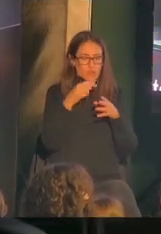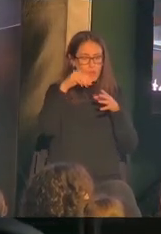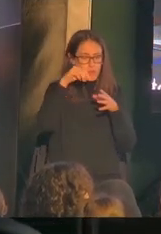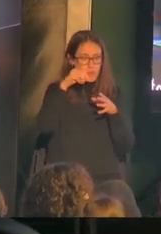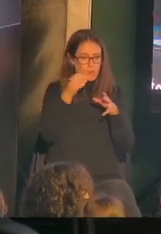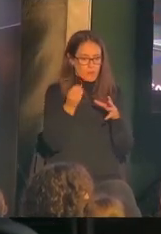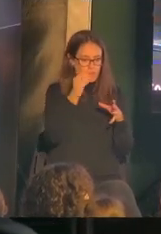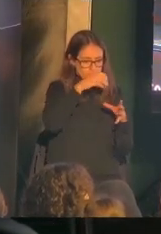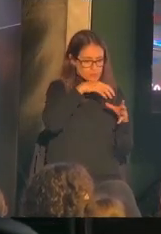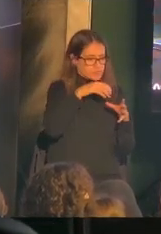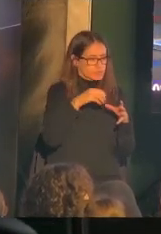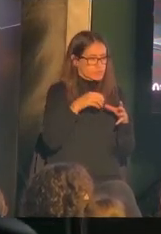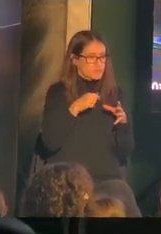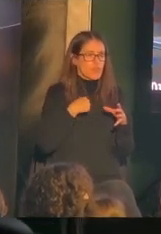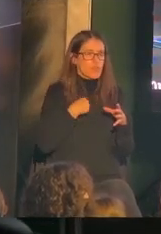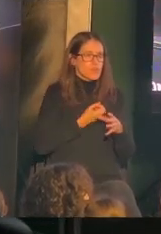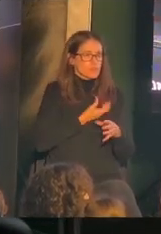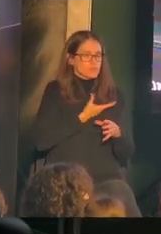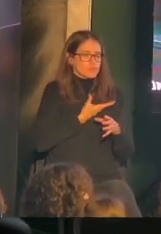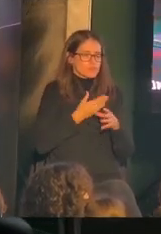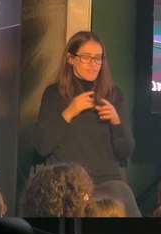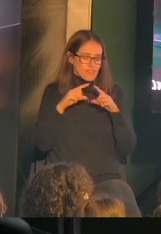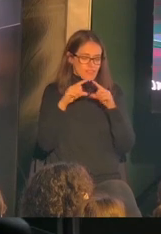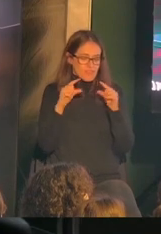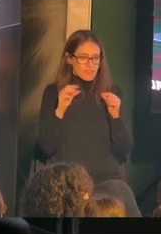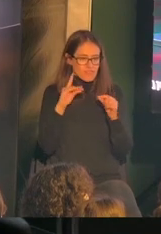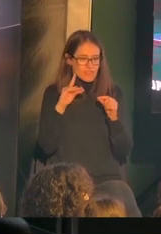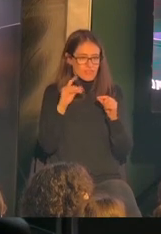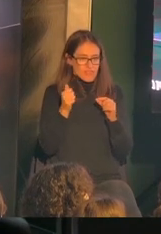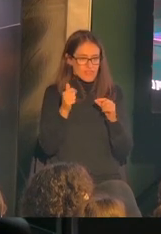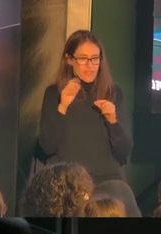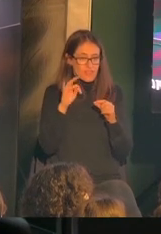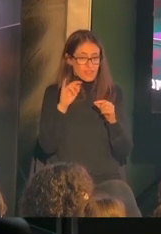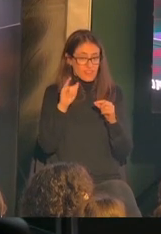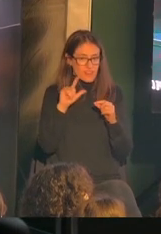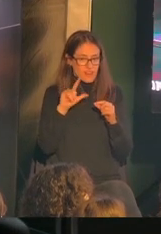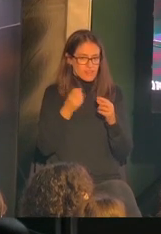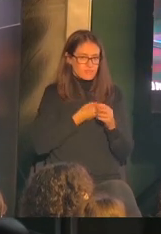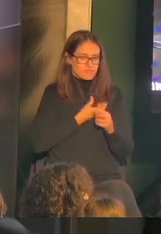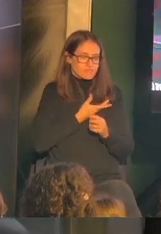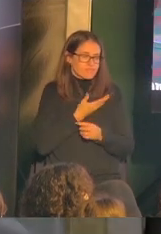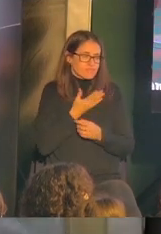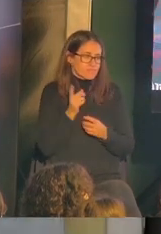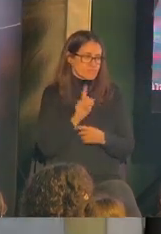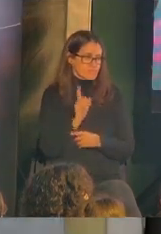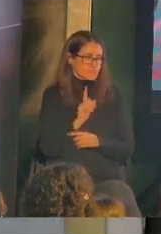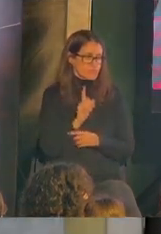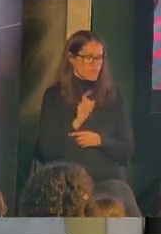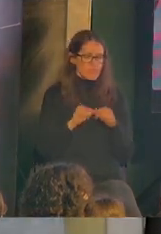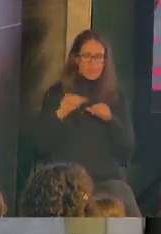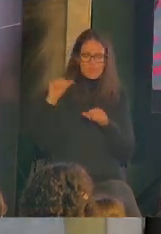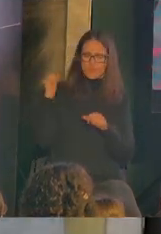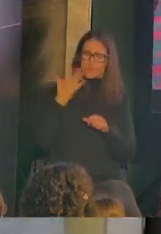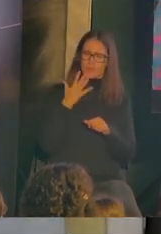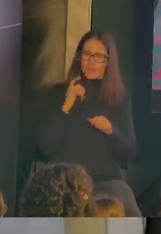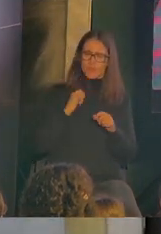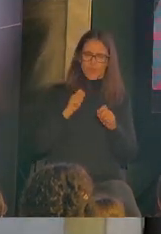molt fanàtic del dàtil, vale? Perquè últimament hi ha hagut un boom amb el